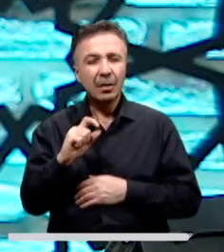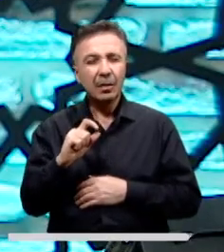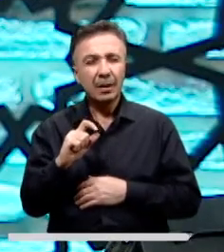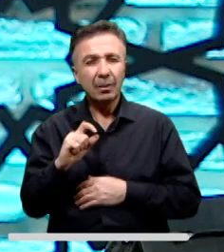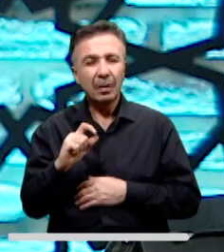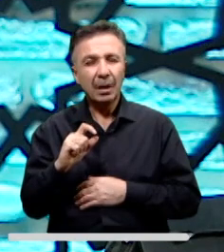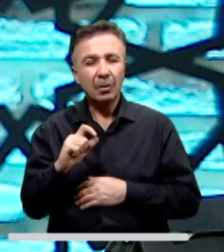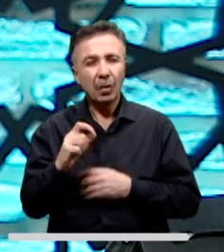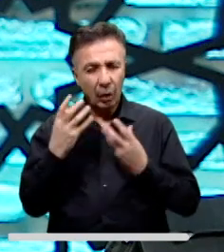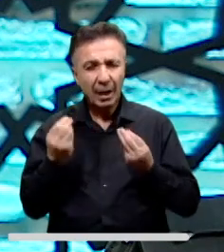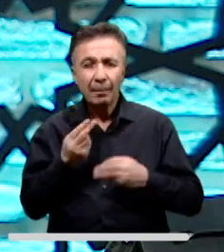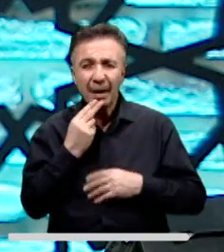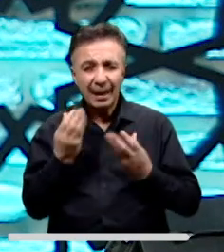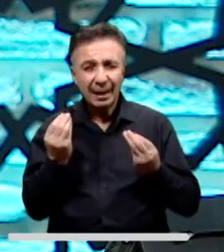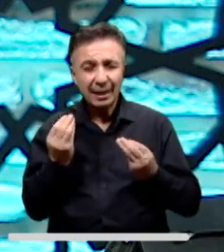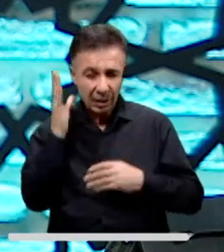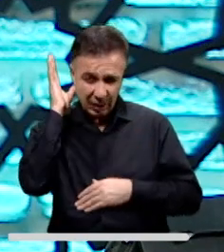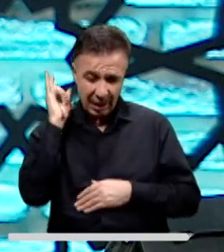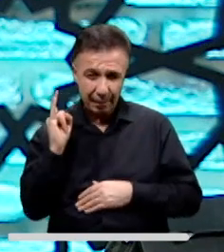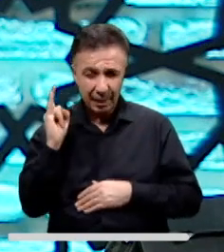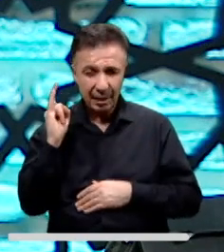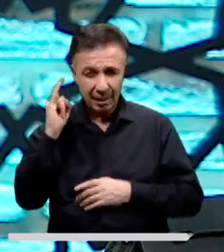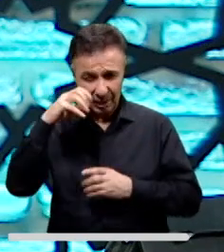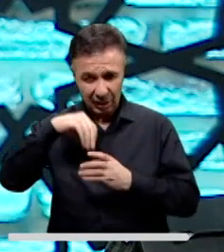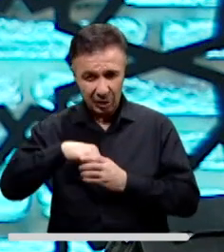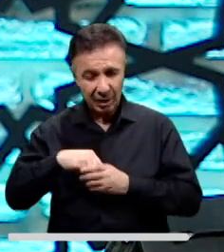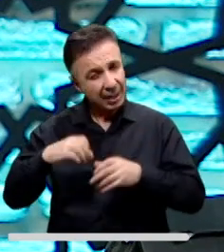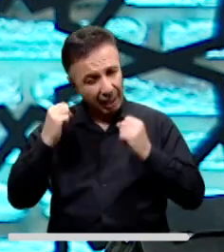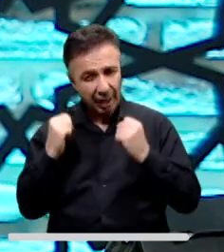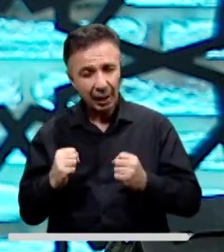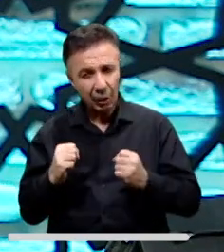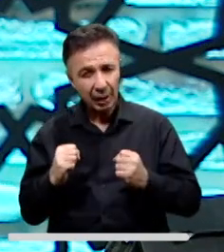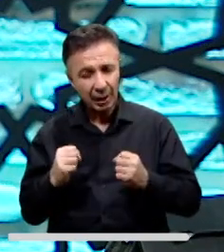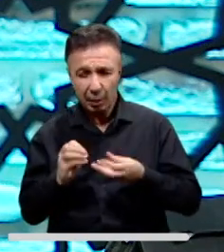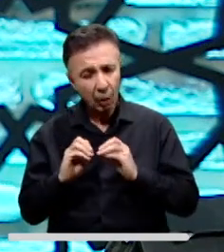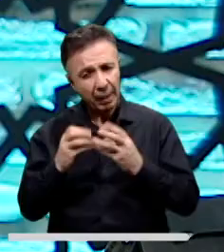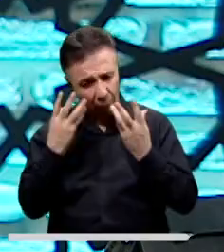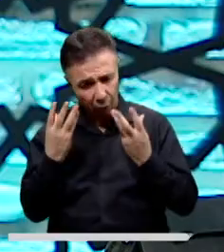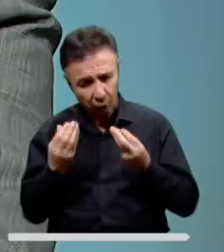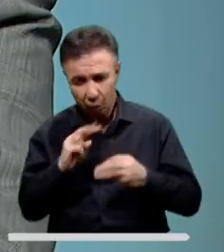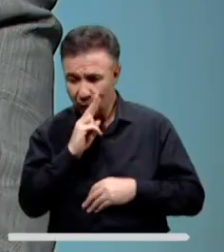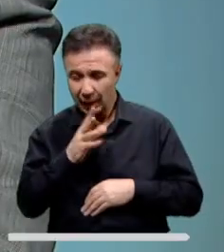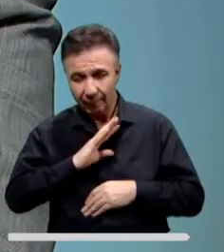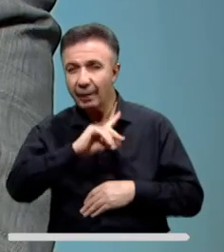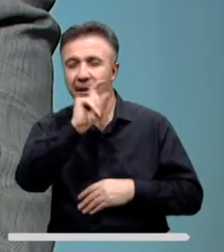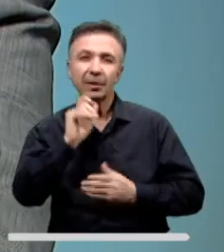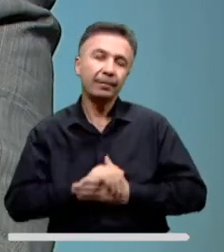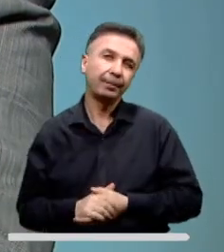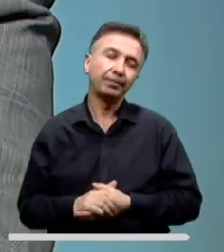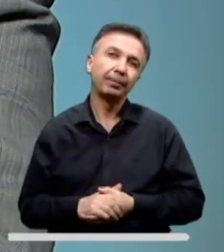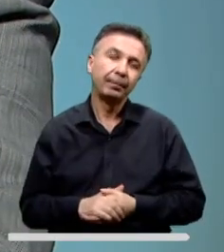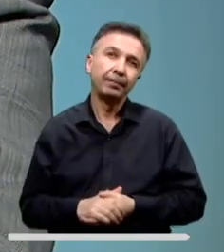zorunda kalabiliyorlar. Çünkü başka gidecek bir yerleri yok belki. Bu acaba bir problem oluşturur mu?